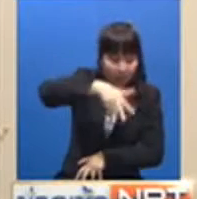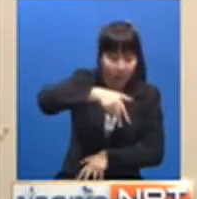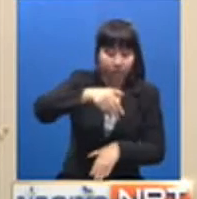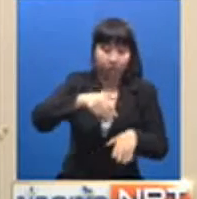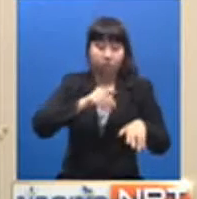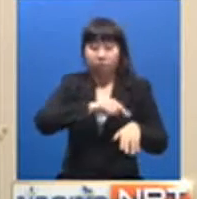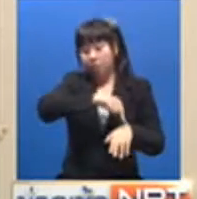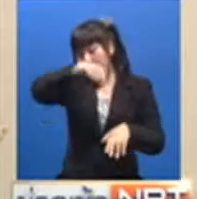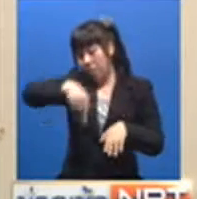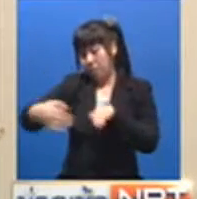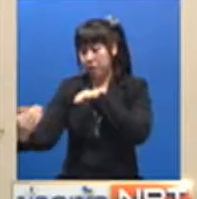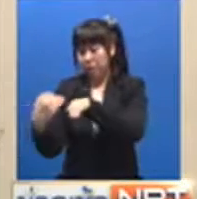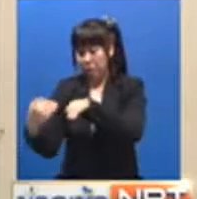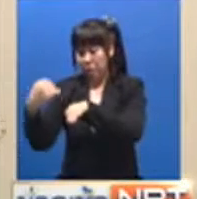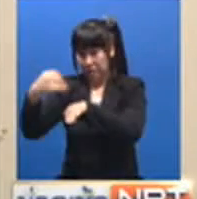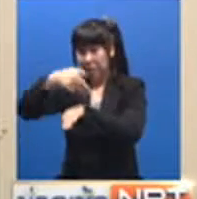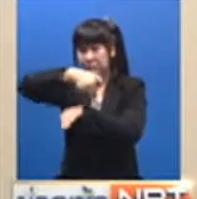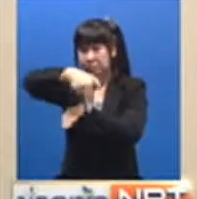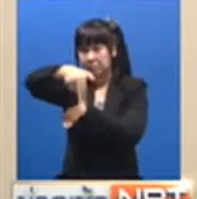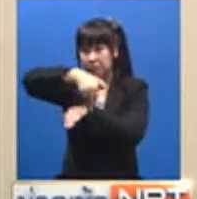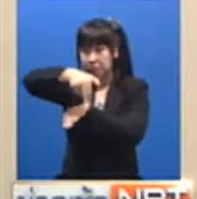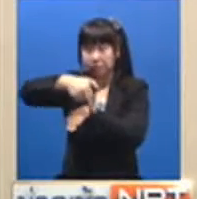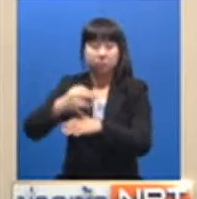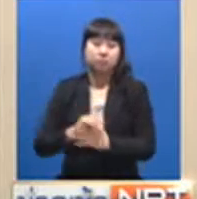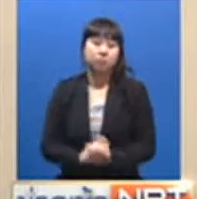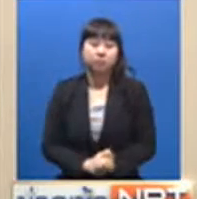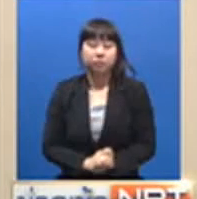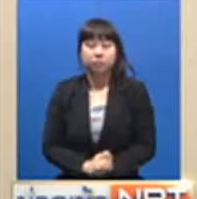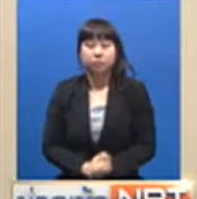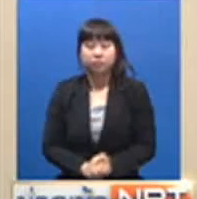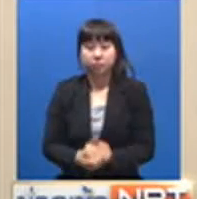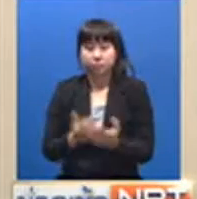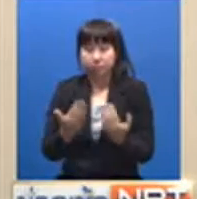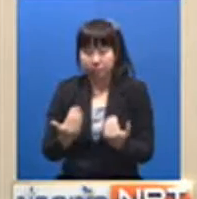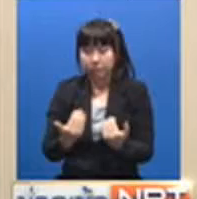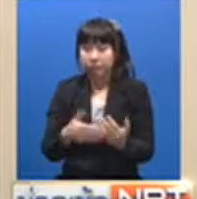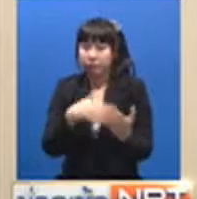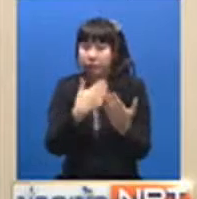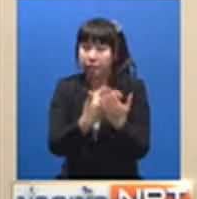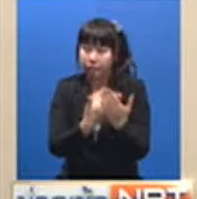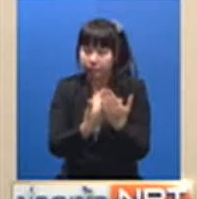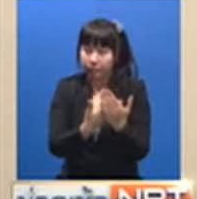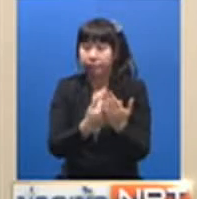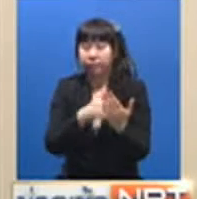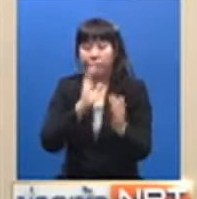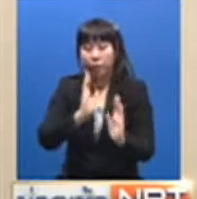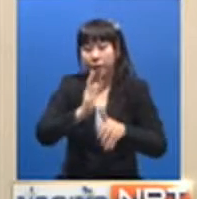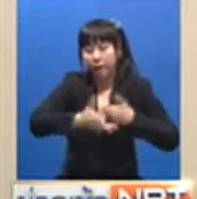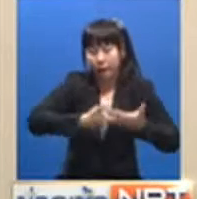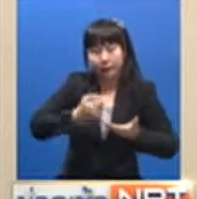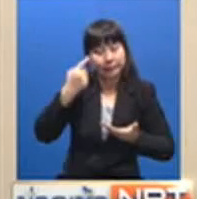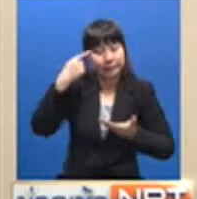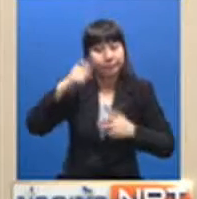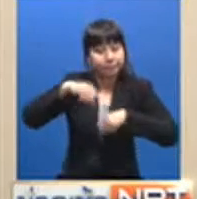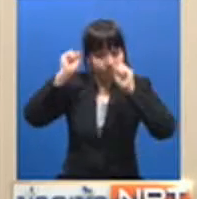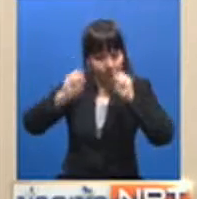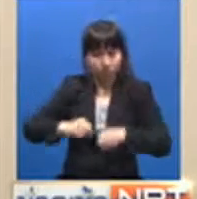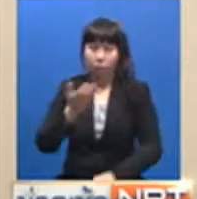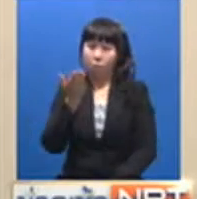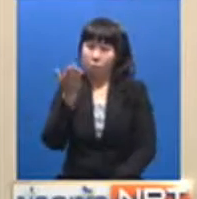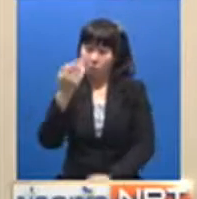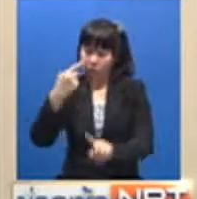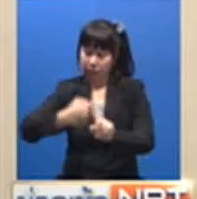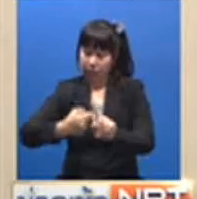การจราจรในเวลาชั่วโมงเร่งด่วนพอแม่ค้าก็ตกลงที่จะให้เราเริ่มขอเวลาอีก